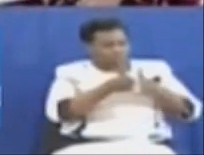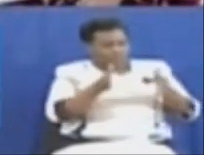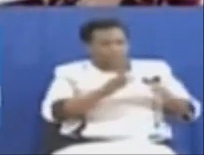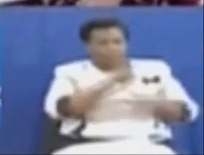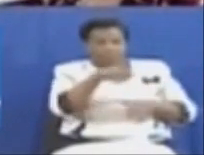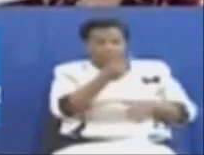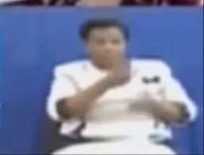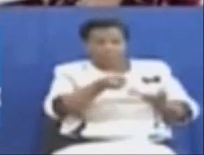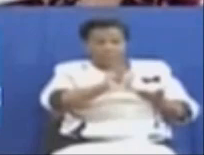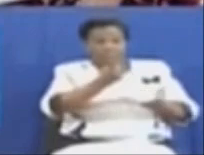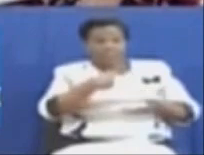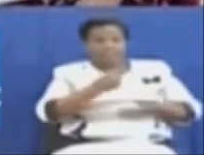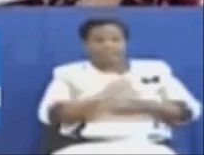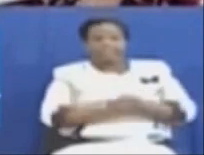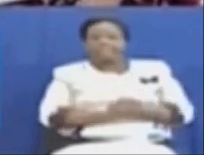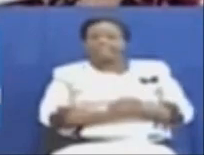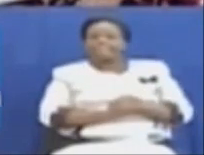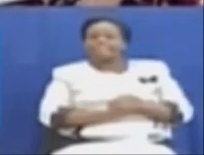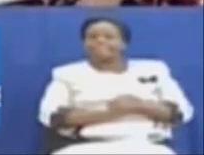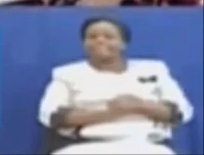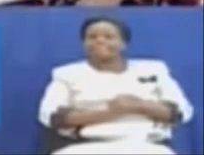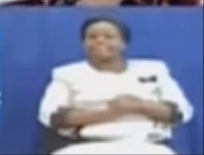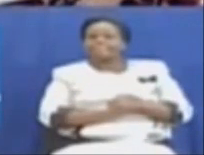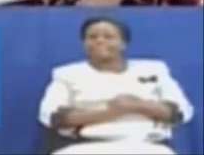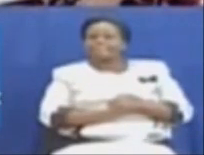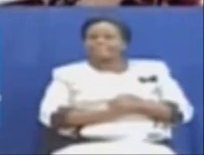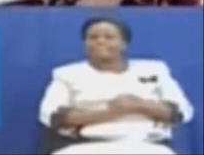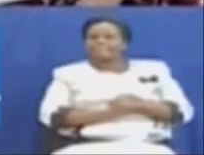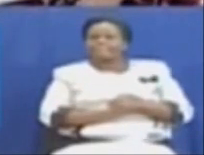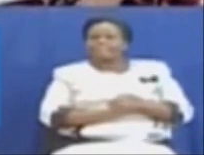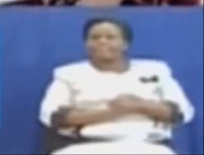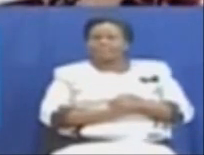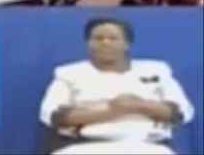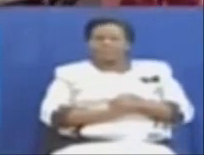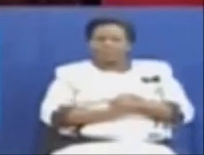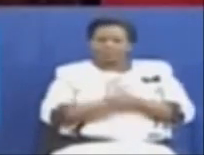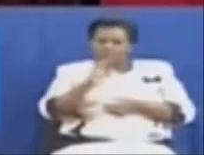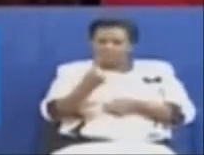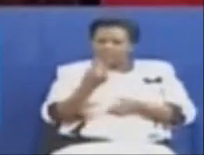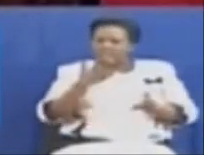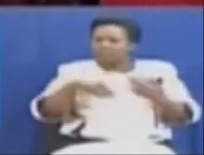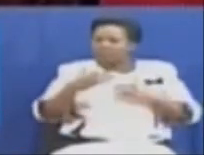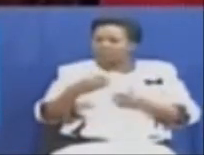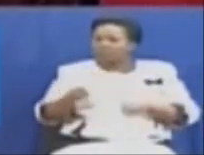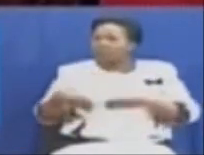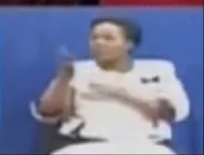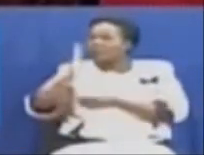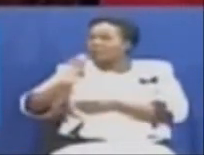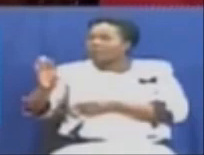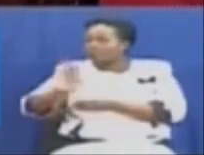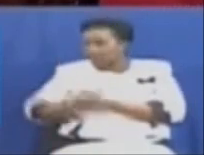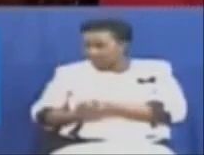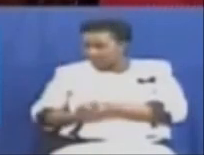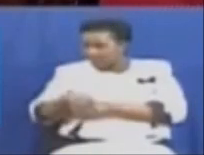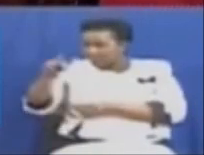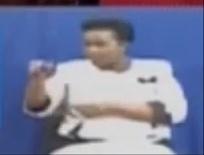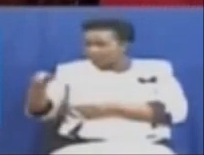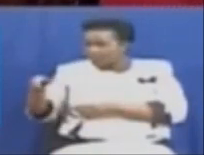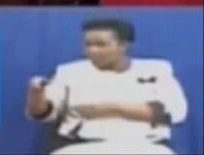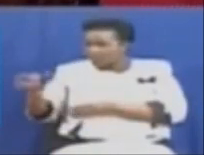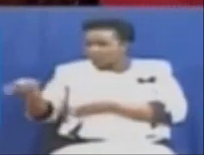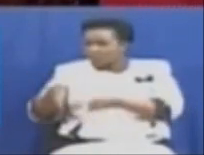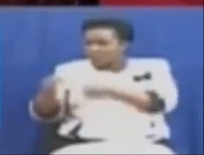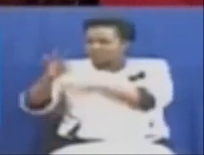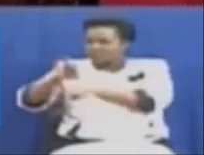Naibu Spika, barabara ya Ngarasha mpaka Monduli juu kwa soko nne yenye urefu wa kilomita